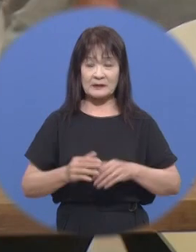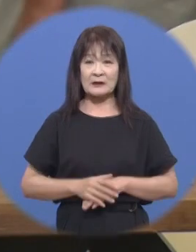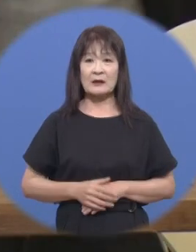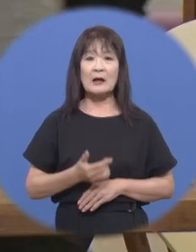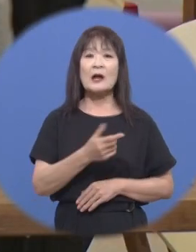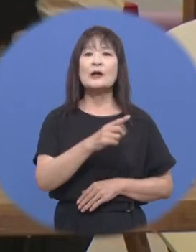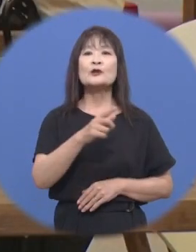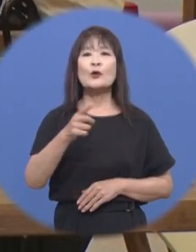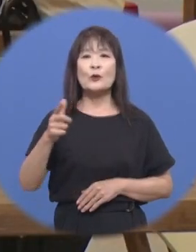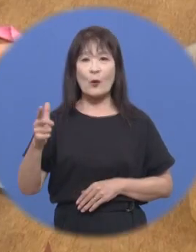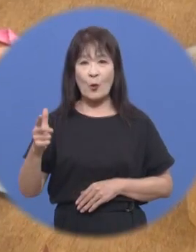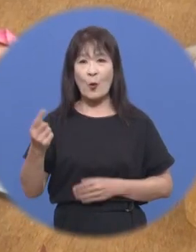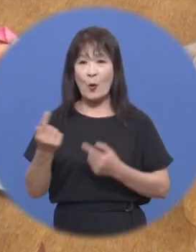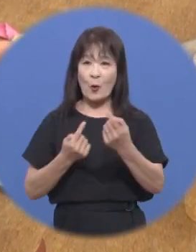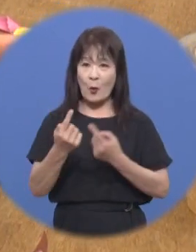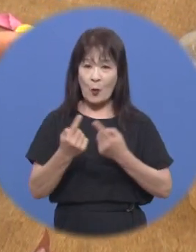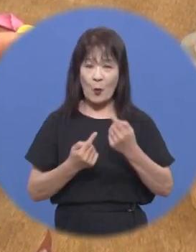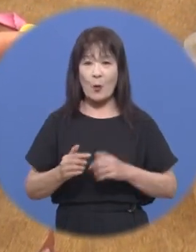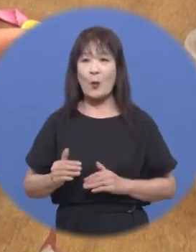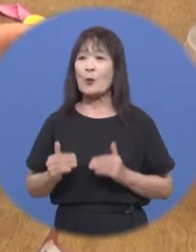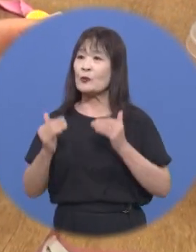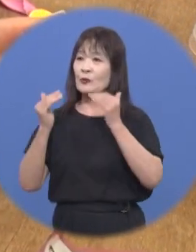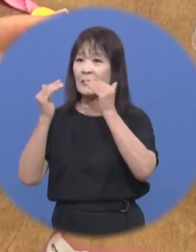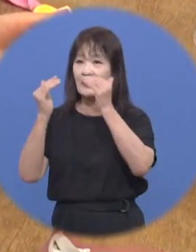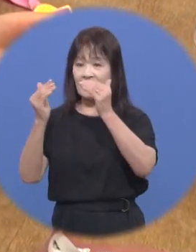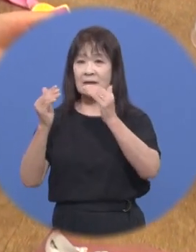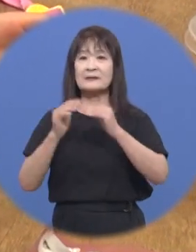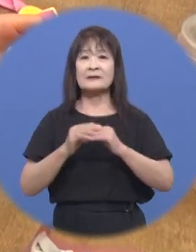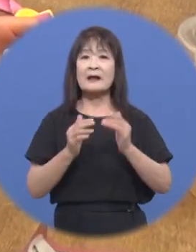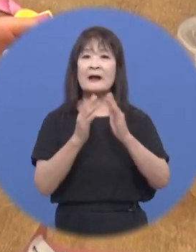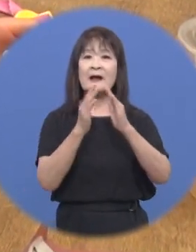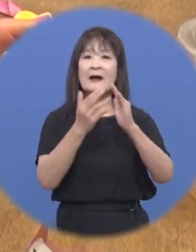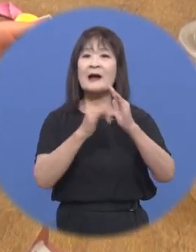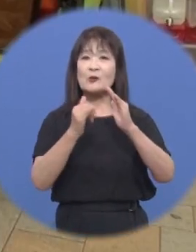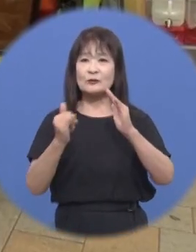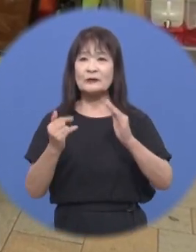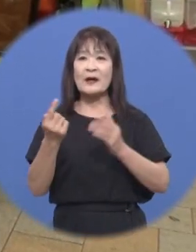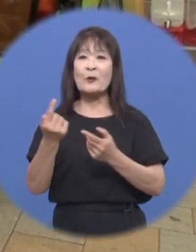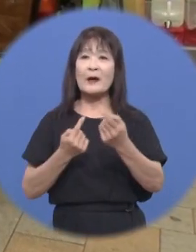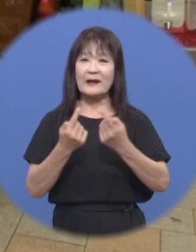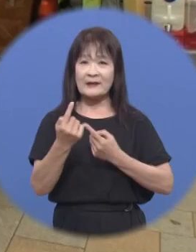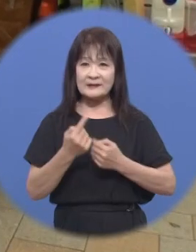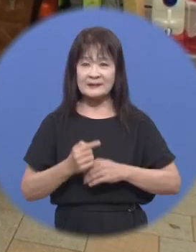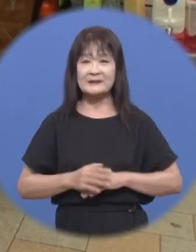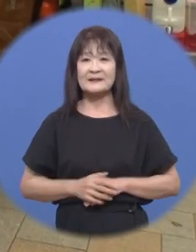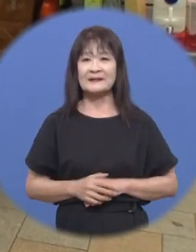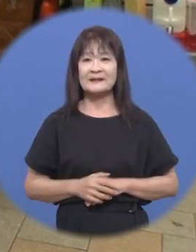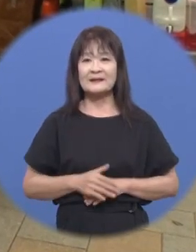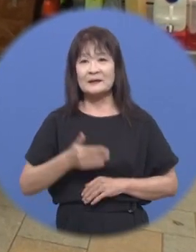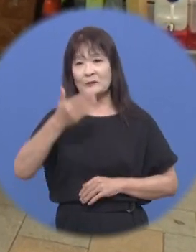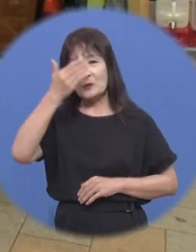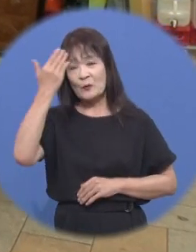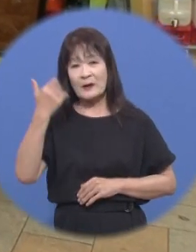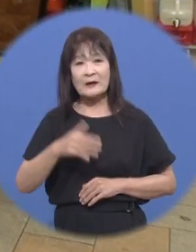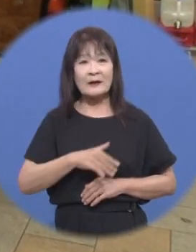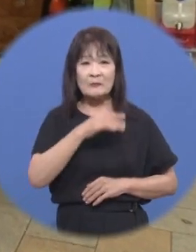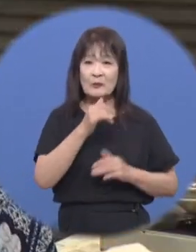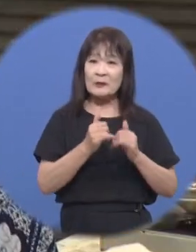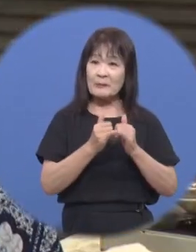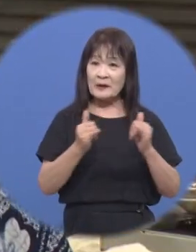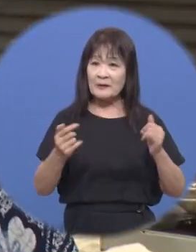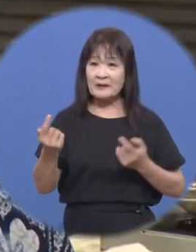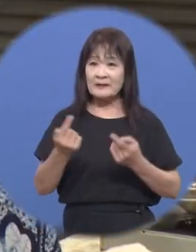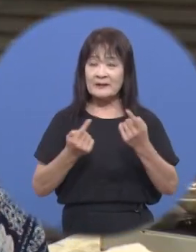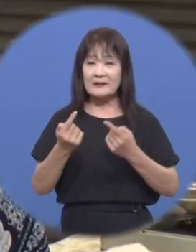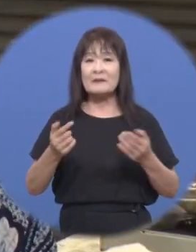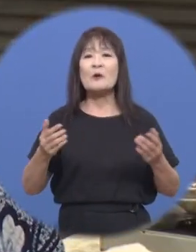ろんな方が来られてて、大人の方だったり家族で来られたりとか、いろんな年代の方が来られてて、すごい